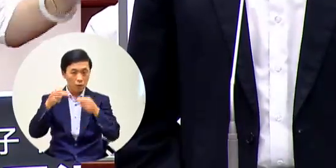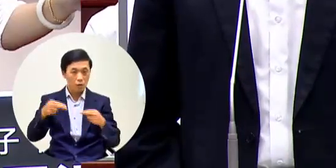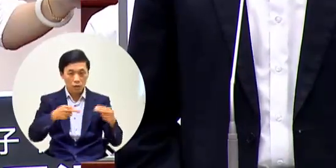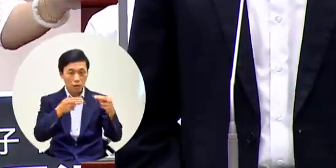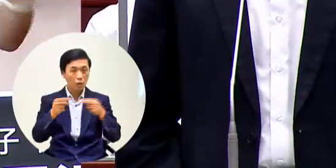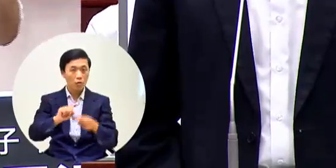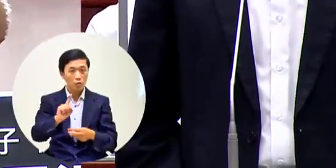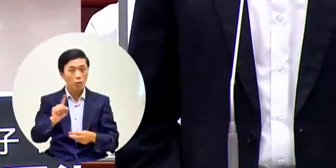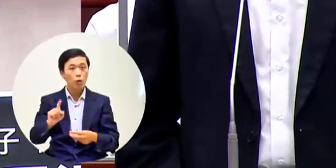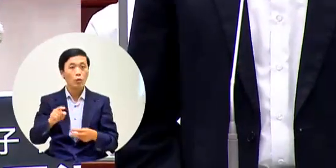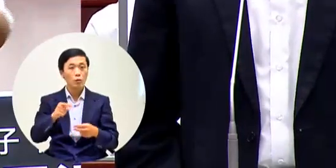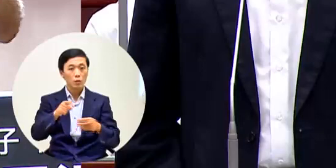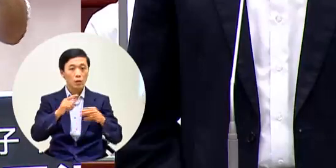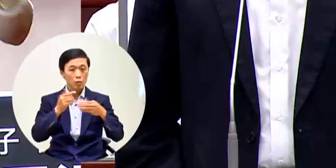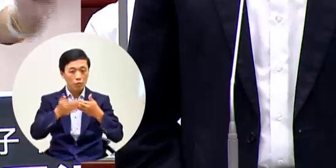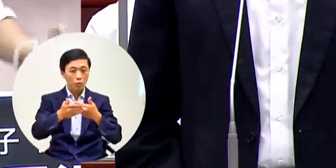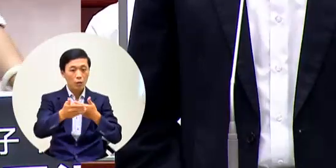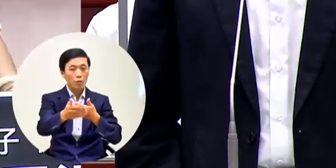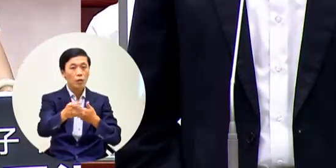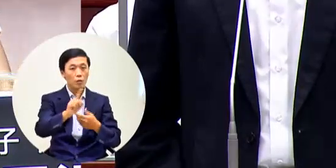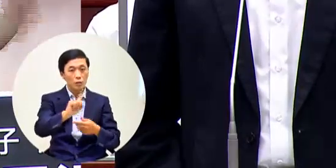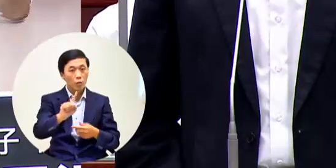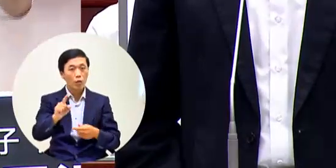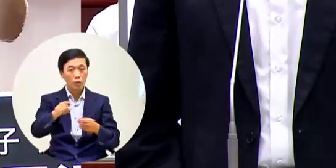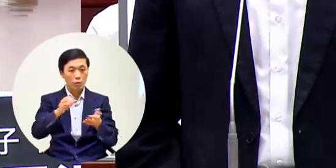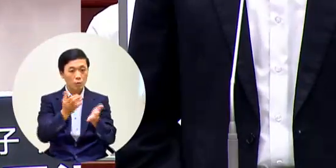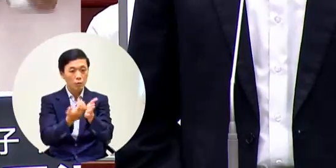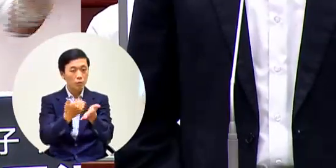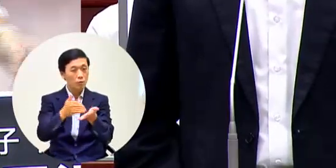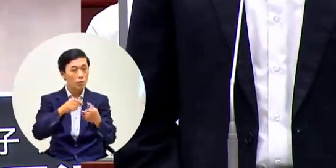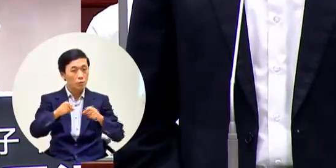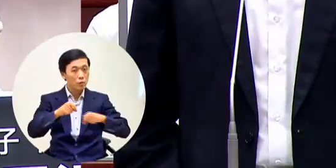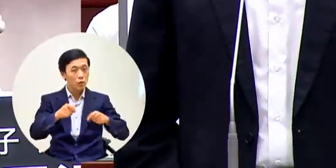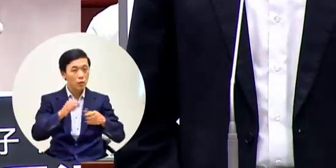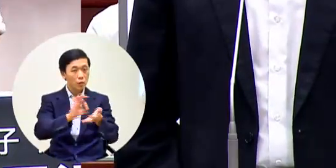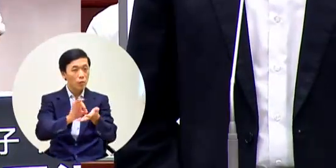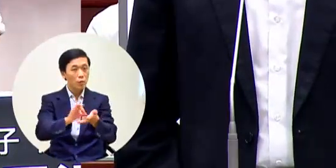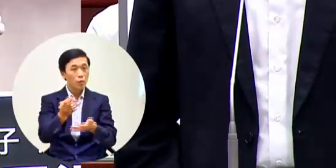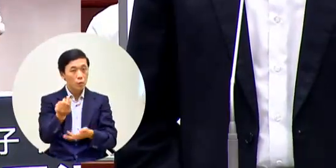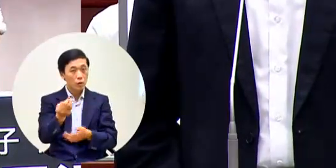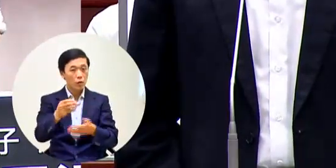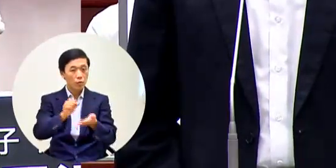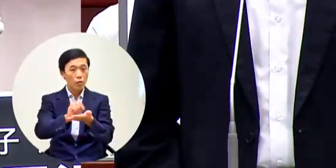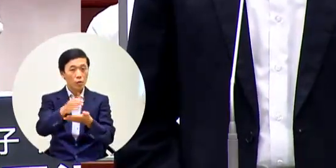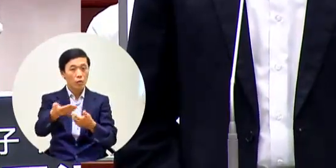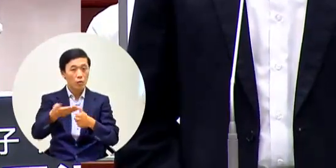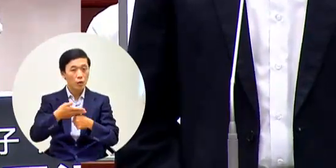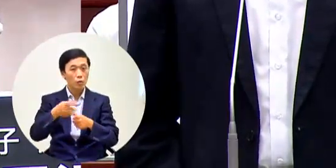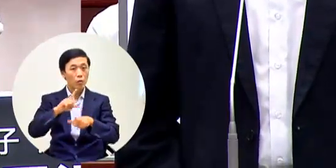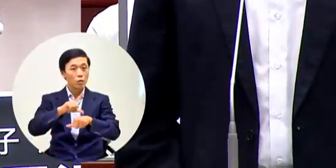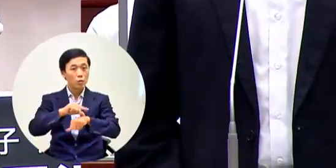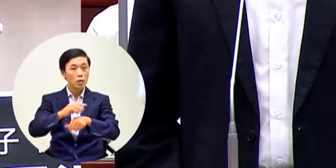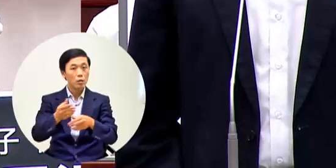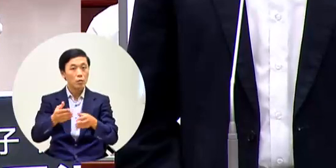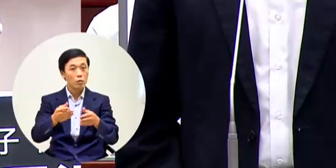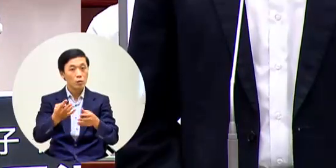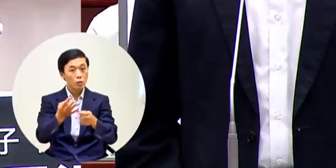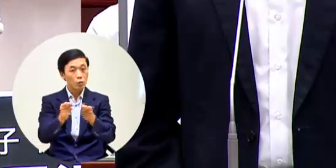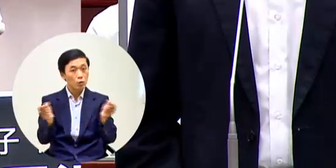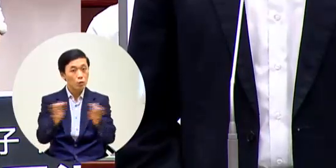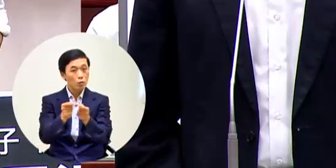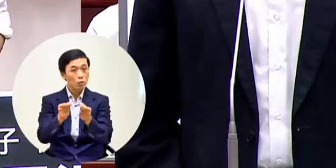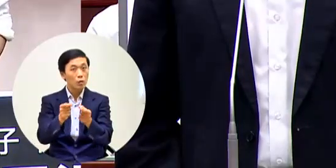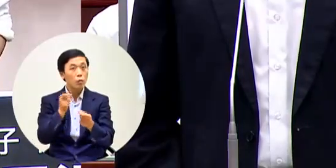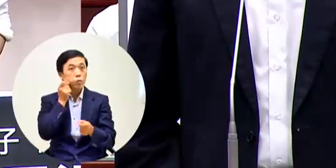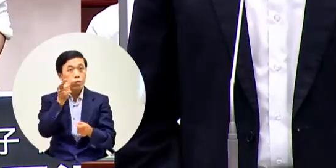长期怎么做？包含你们的预算需要花多少？一份资料给我，要需要多久时间？ 我一个月